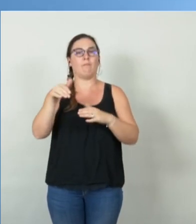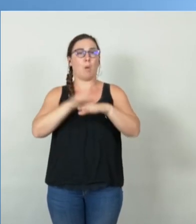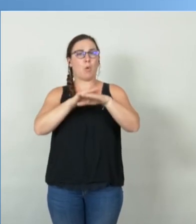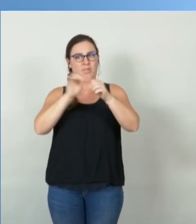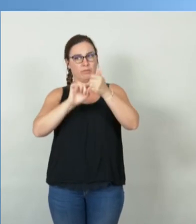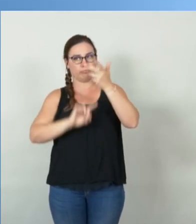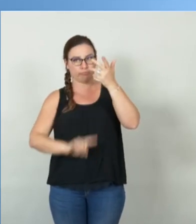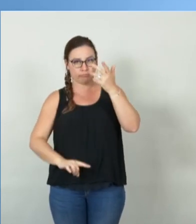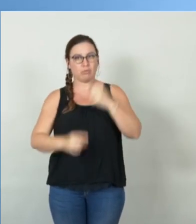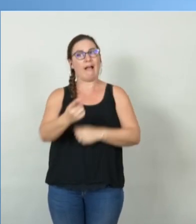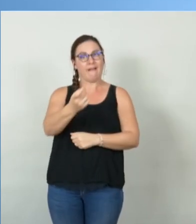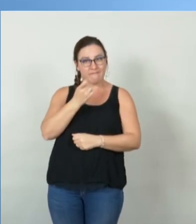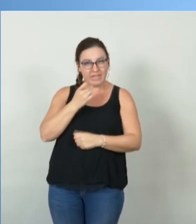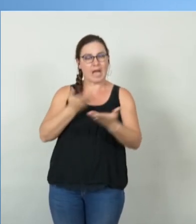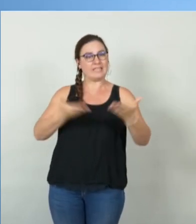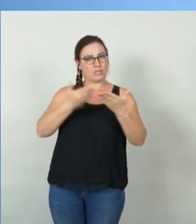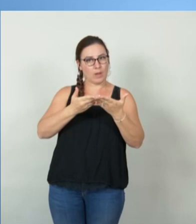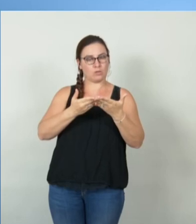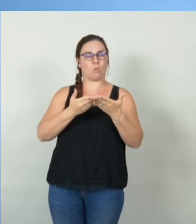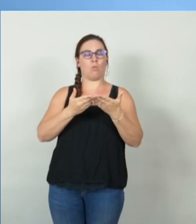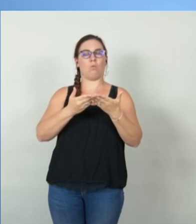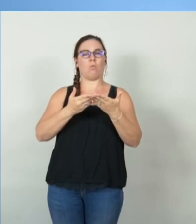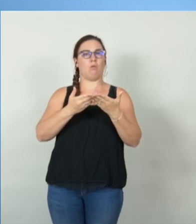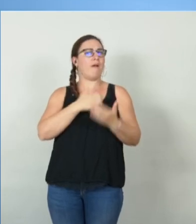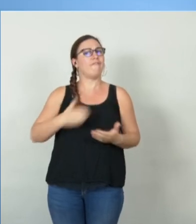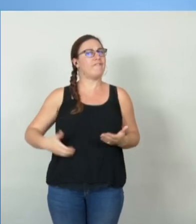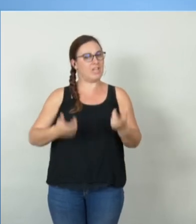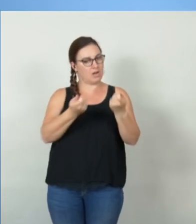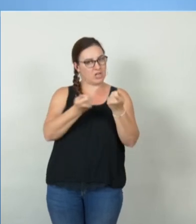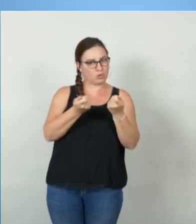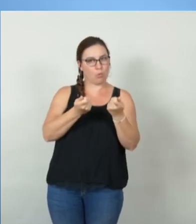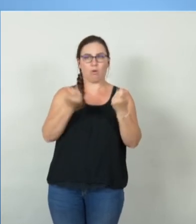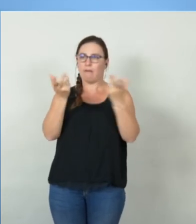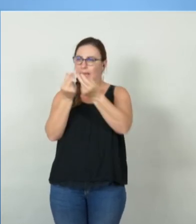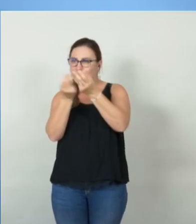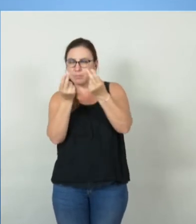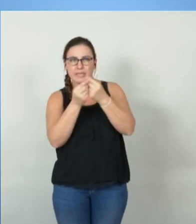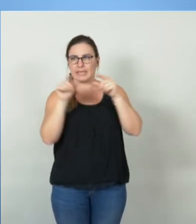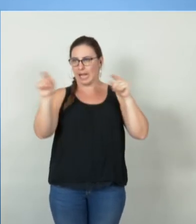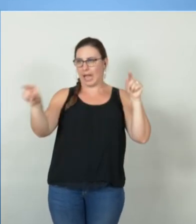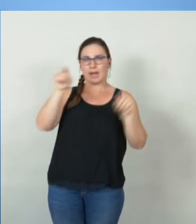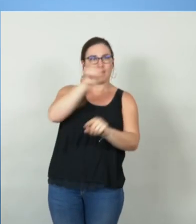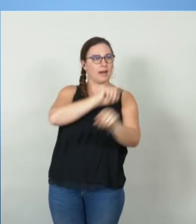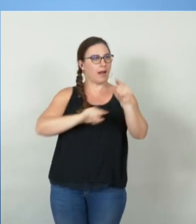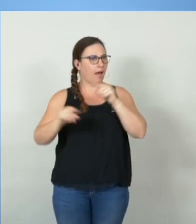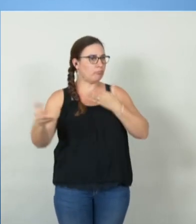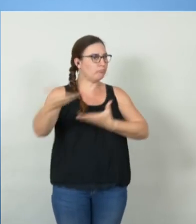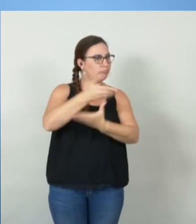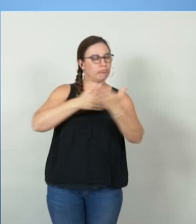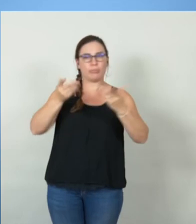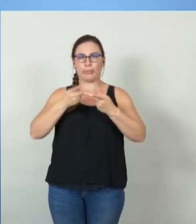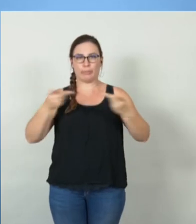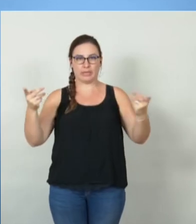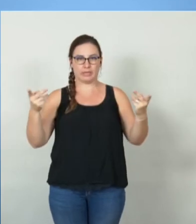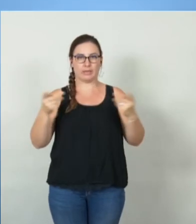financière des contes de la ville et de tout ce qui est un peu énoncé par les uns comme par les autres dans ce débat public c'est